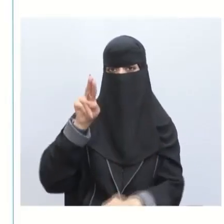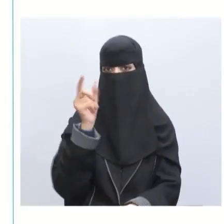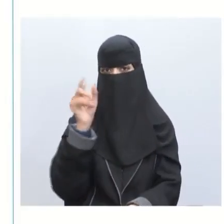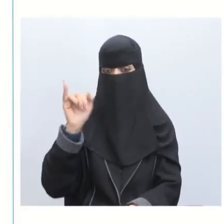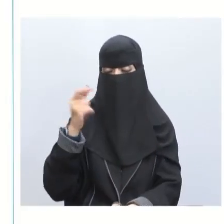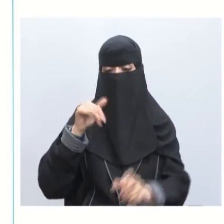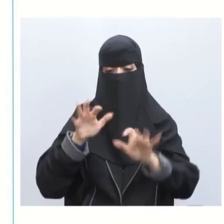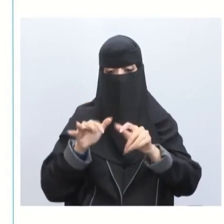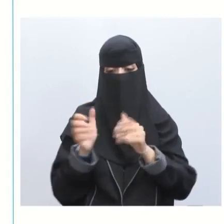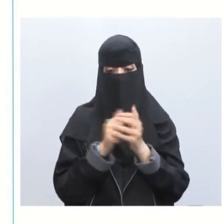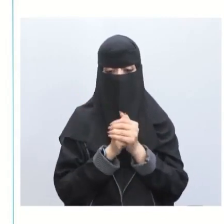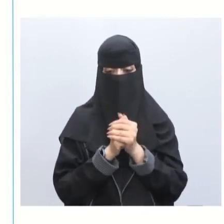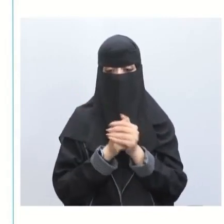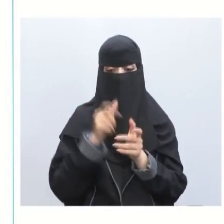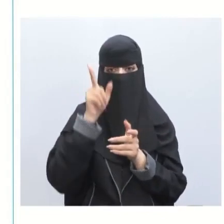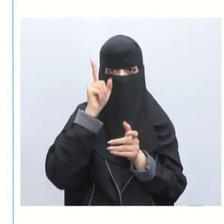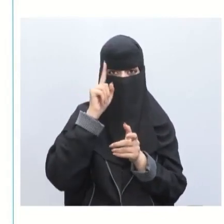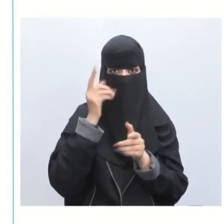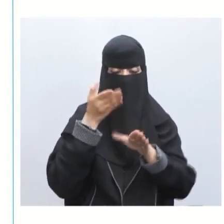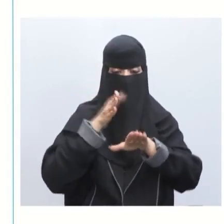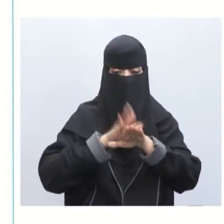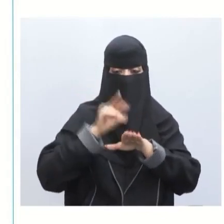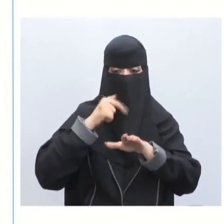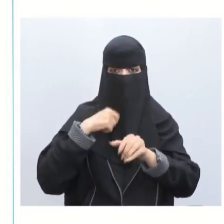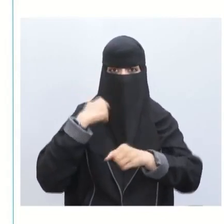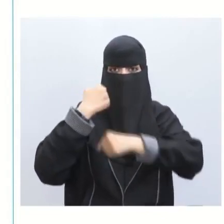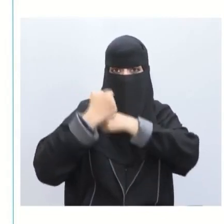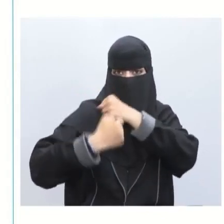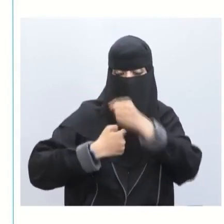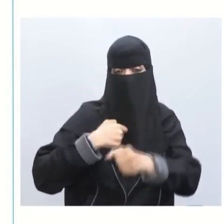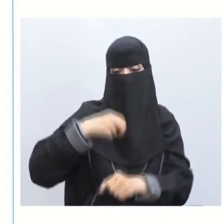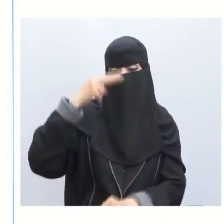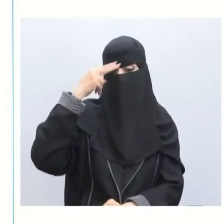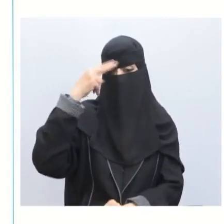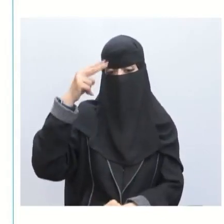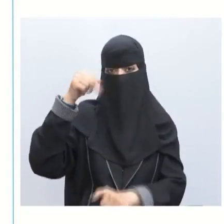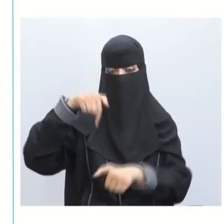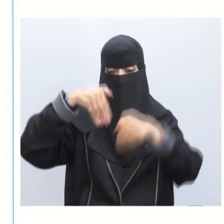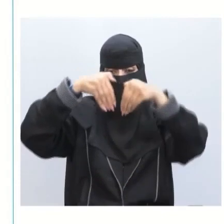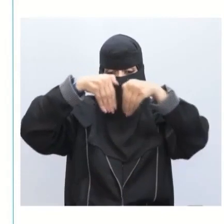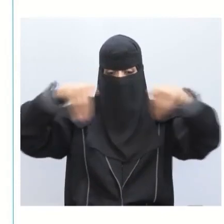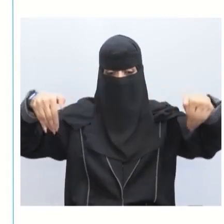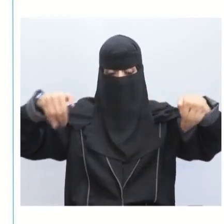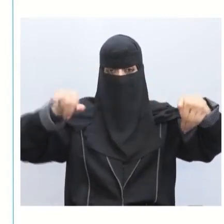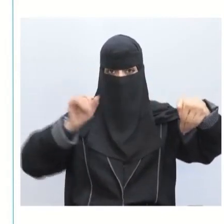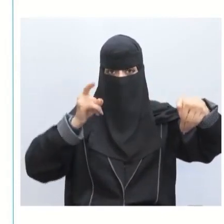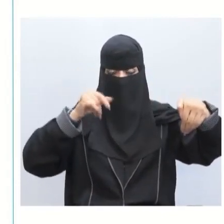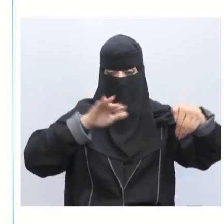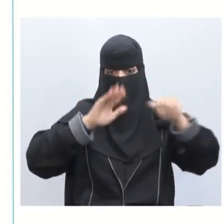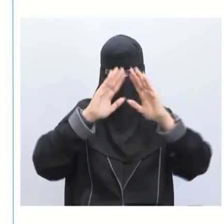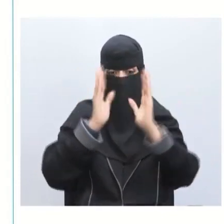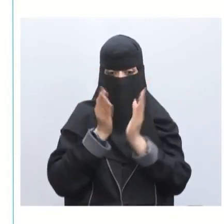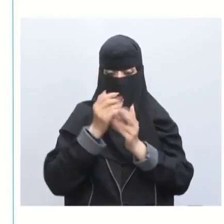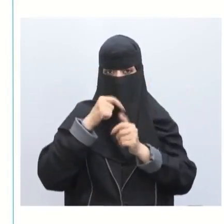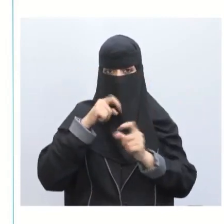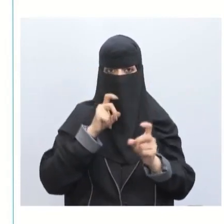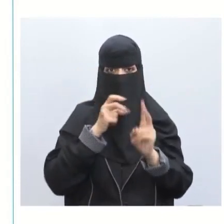التنمر الالكتروني هذا اول مخرج اتعرف على دوافع